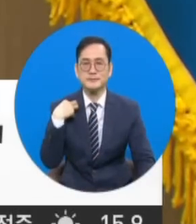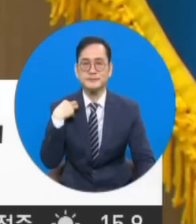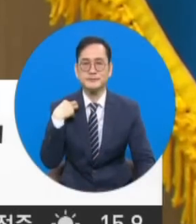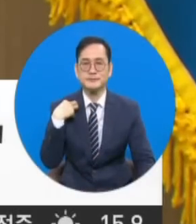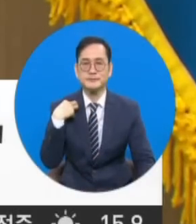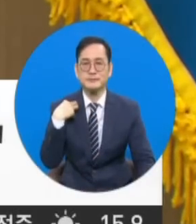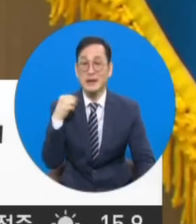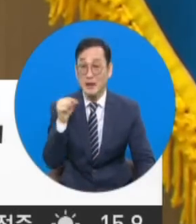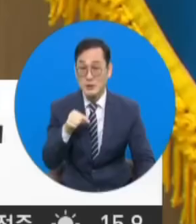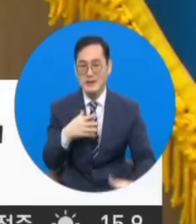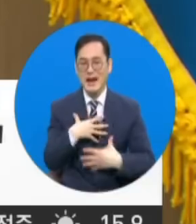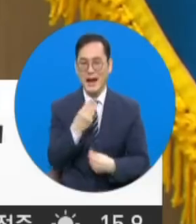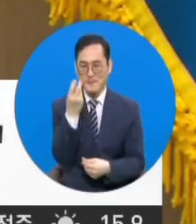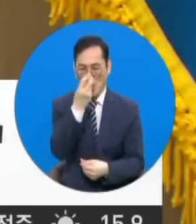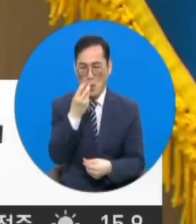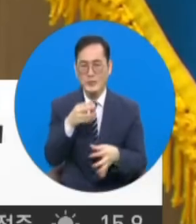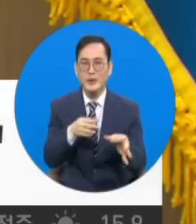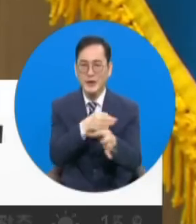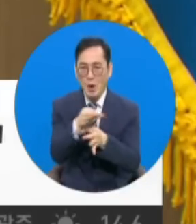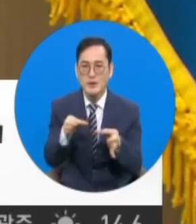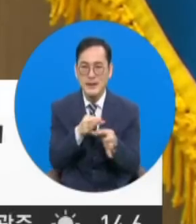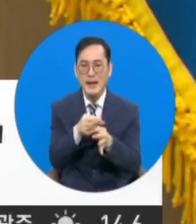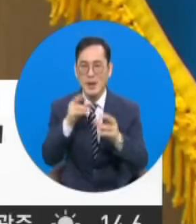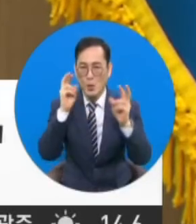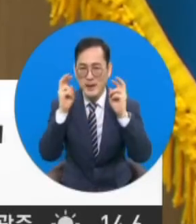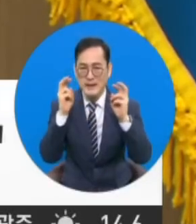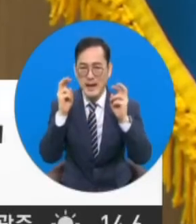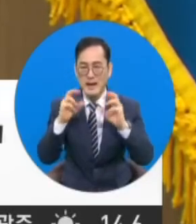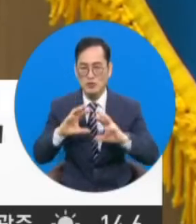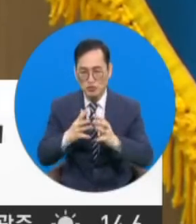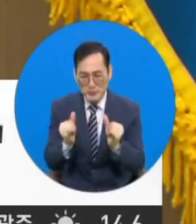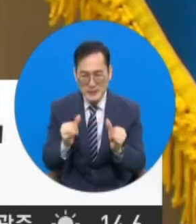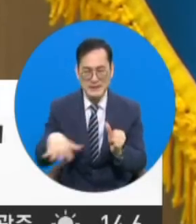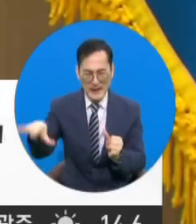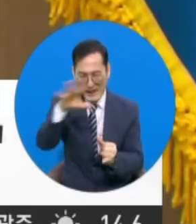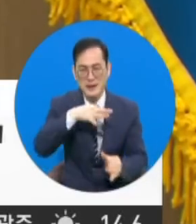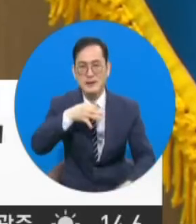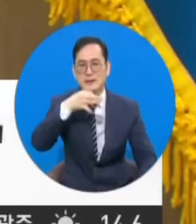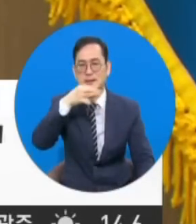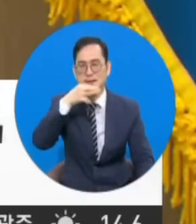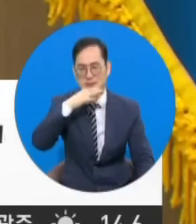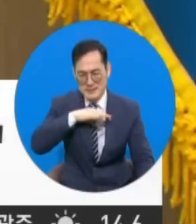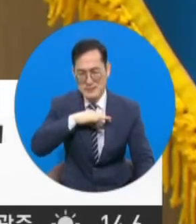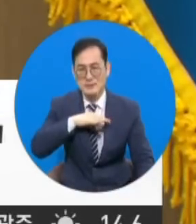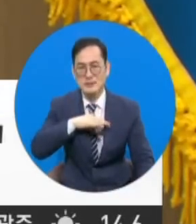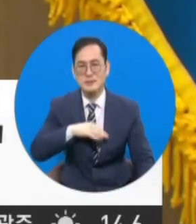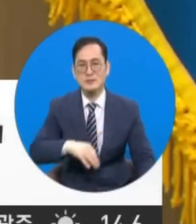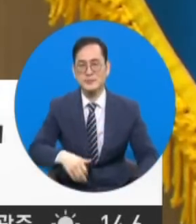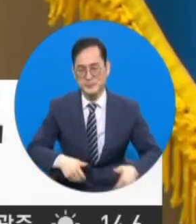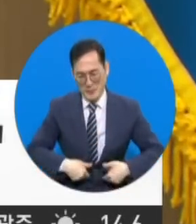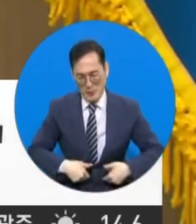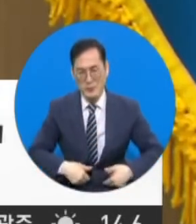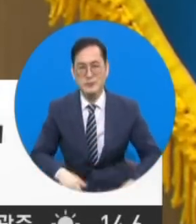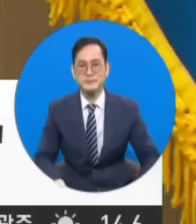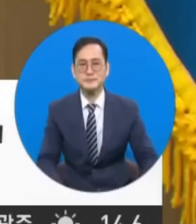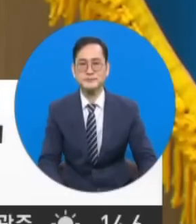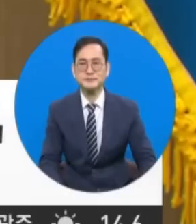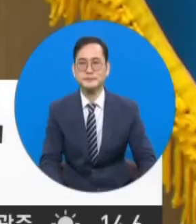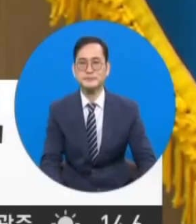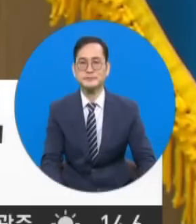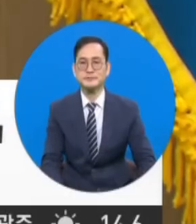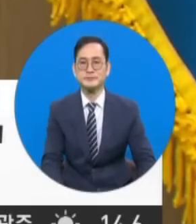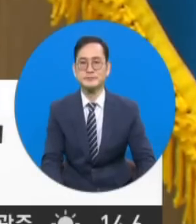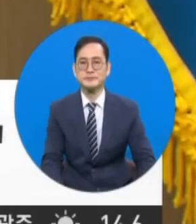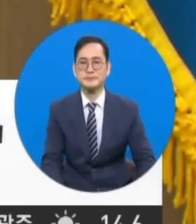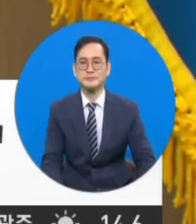우리의 안보와 경제 기업과 국민 모두에게 필요하고 유익한 것임은 더